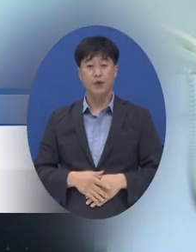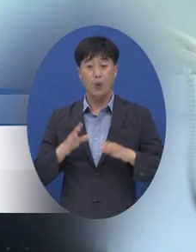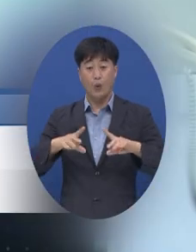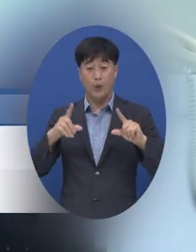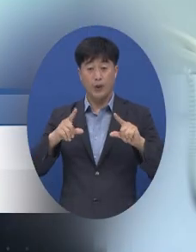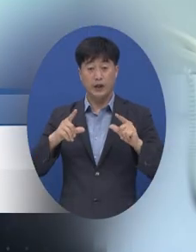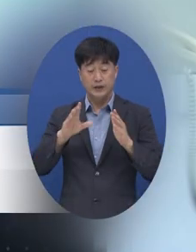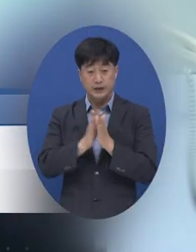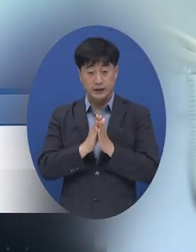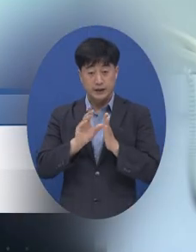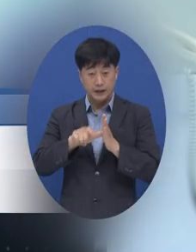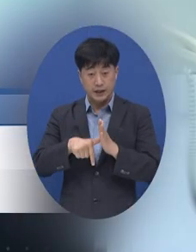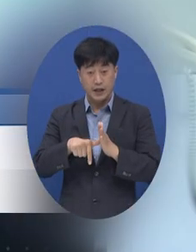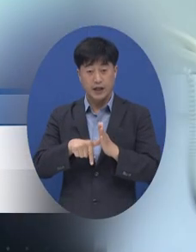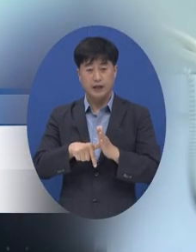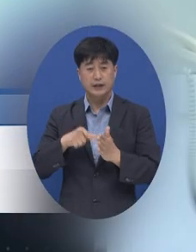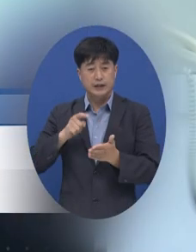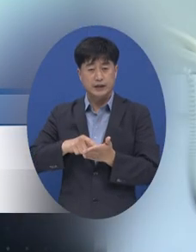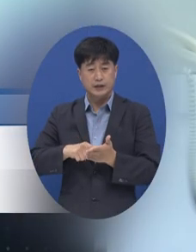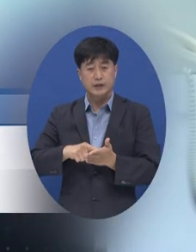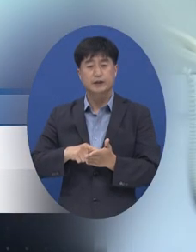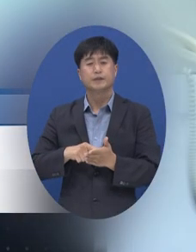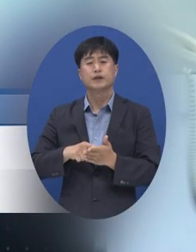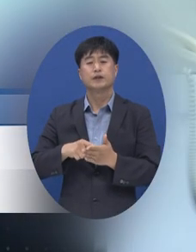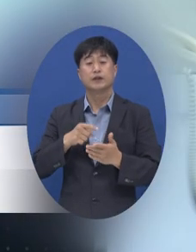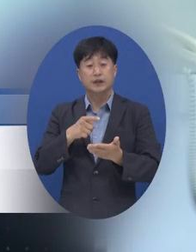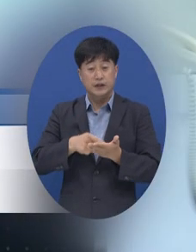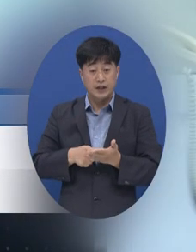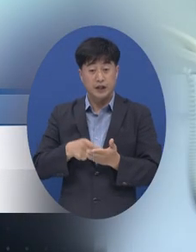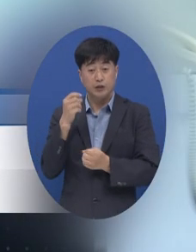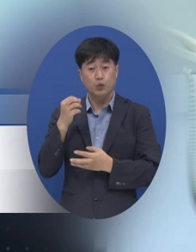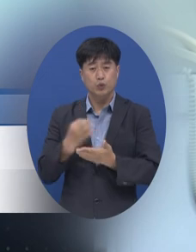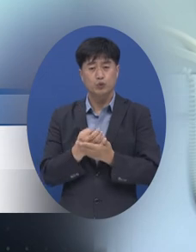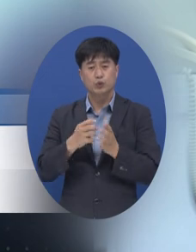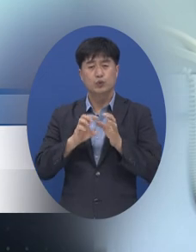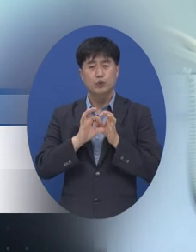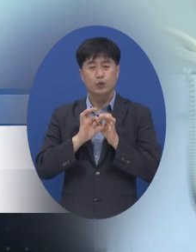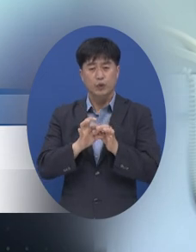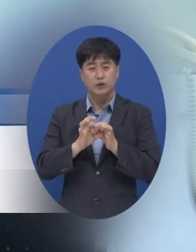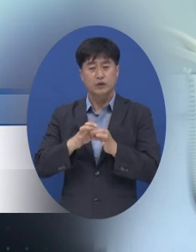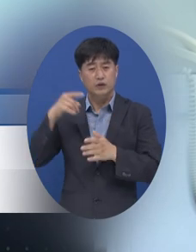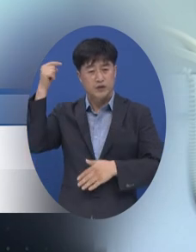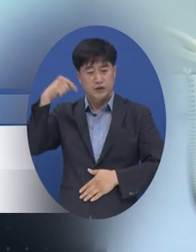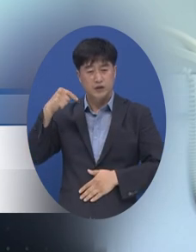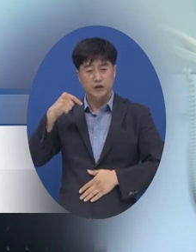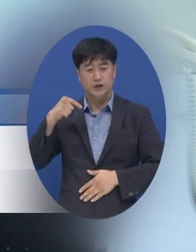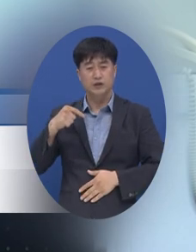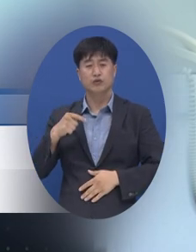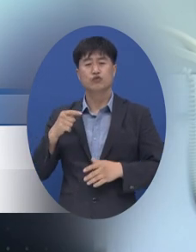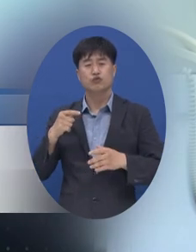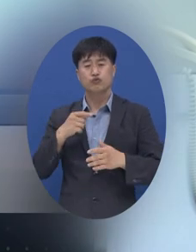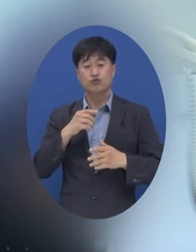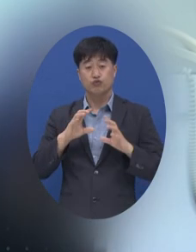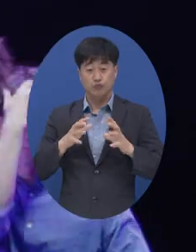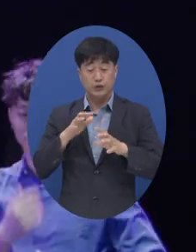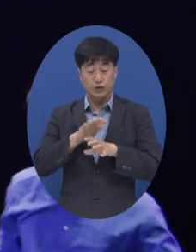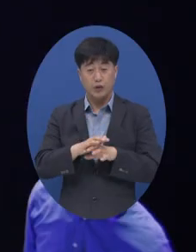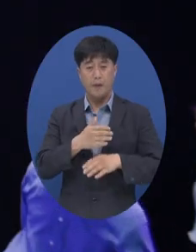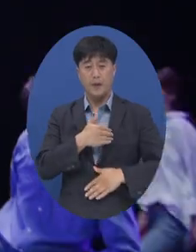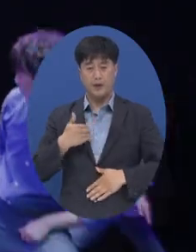올해 실시된 긴급재난기본소득을 통해 느낀 국민적 효용감을 완성해가는 계기가 되길